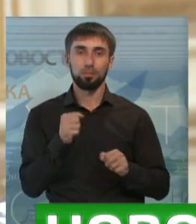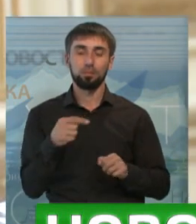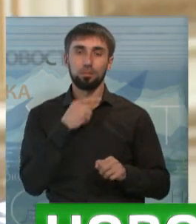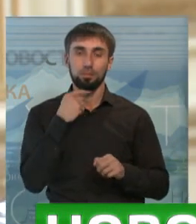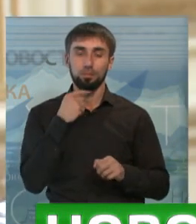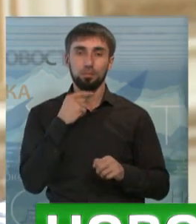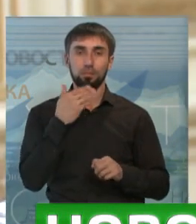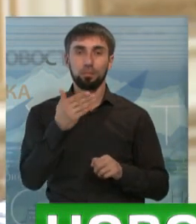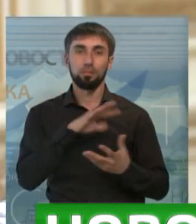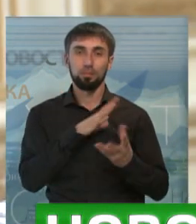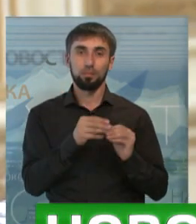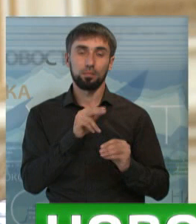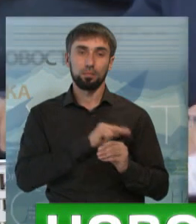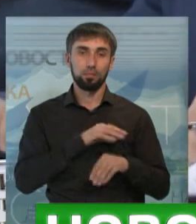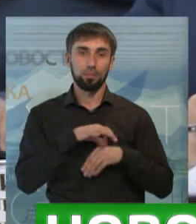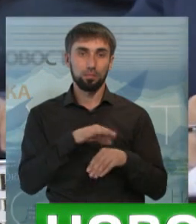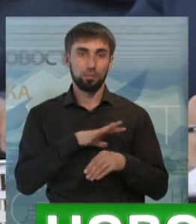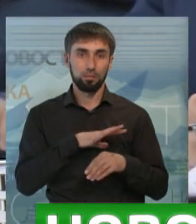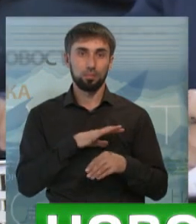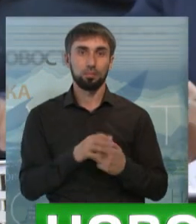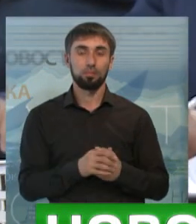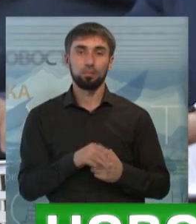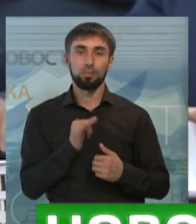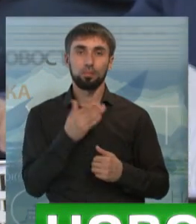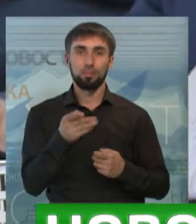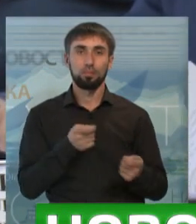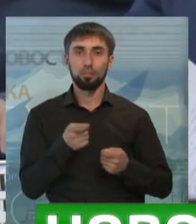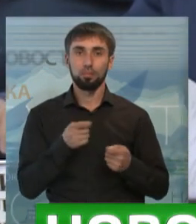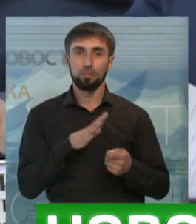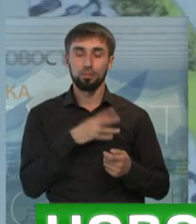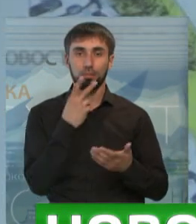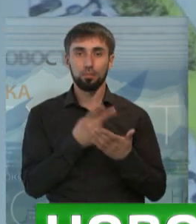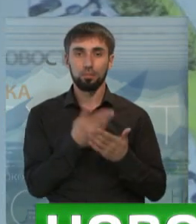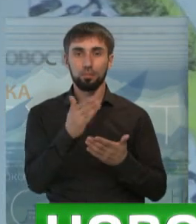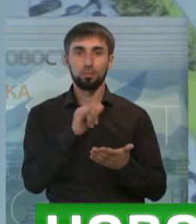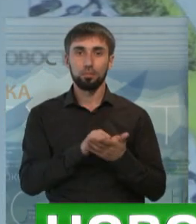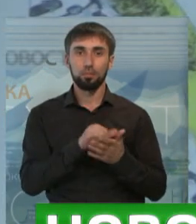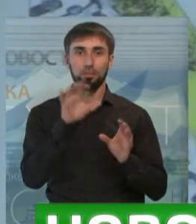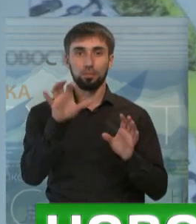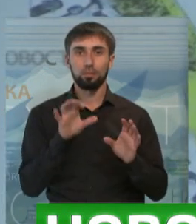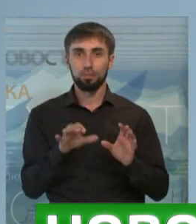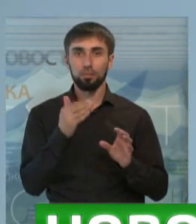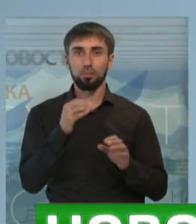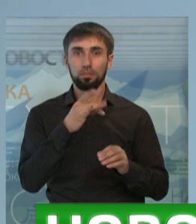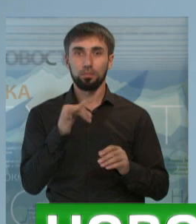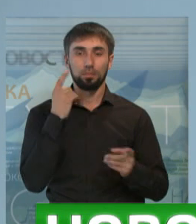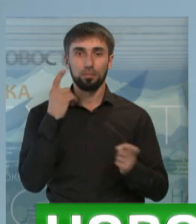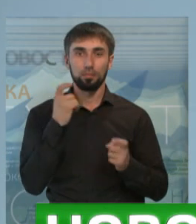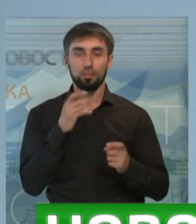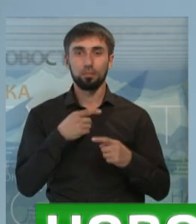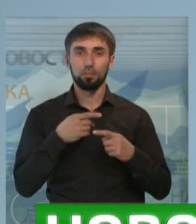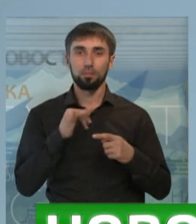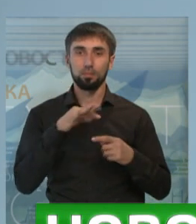результаты проведенной работы данный проект утвержден постановлением правительства республики в установленном законом порядке размещен федеральной информационной системе